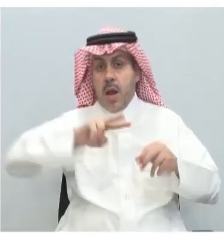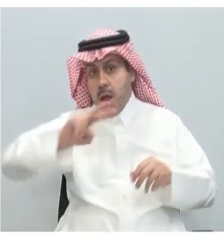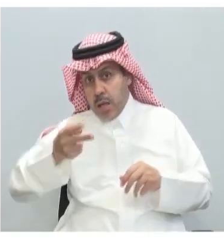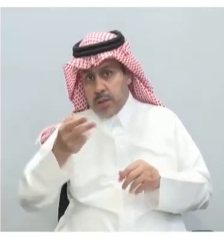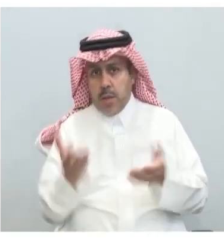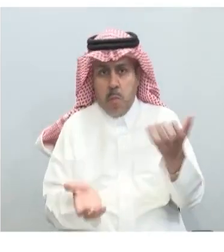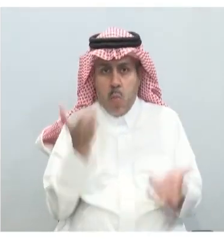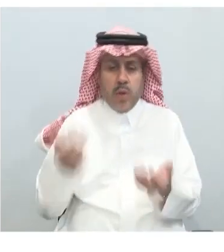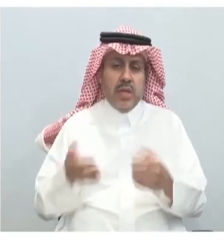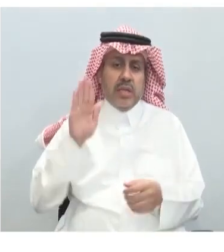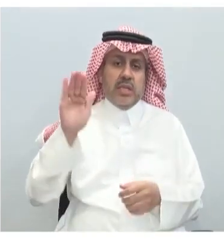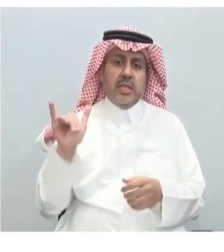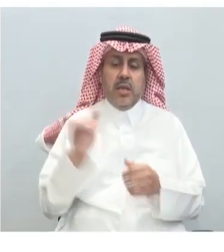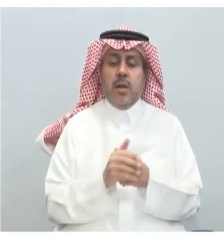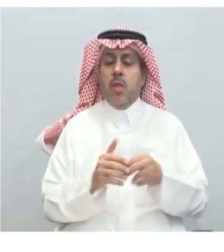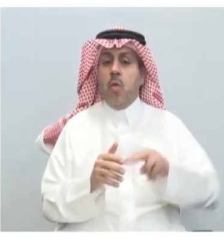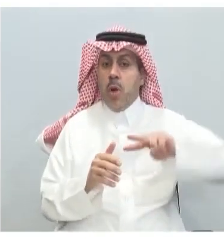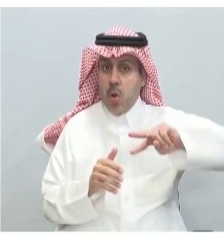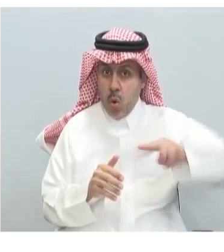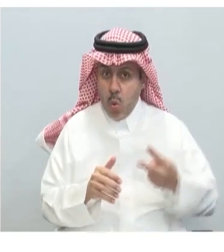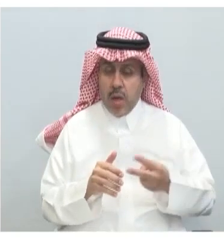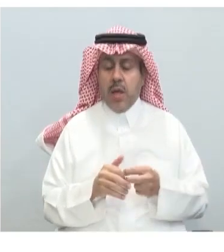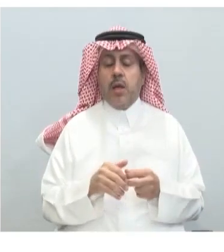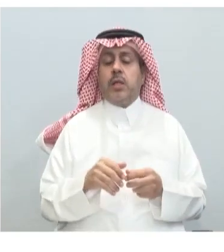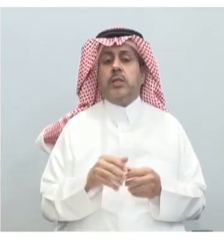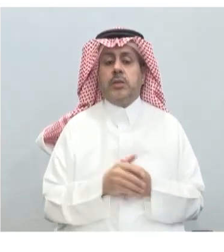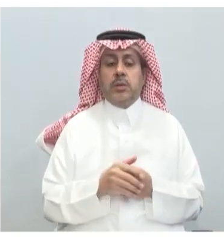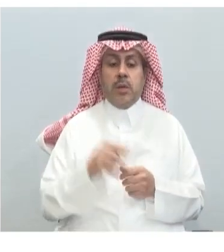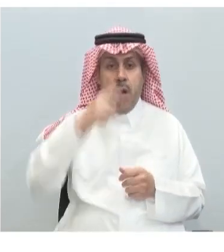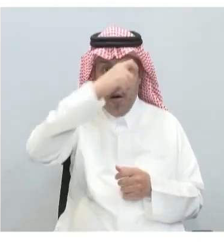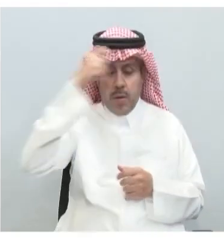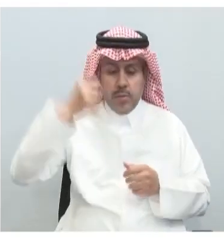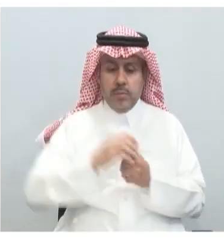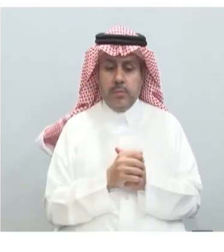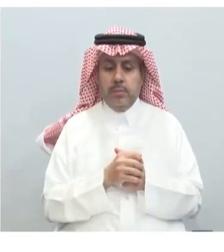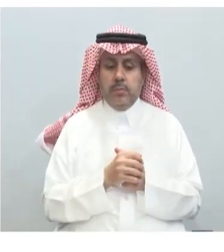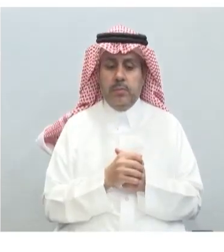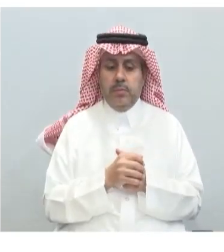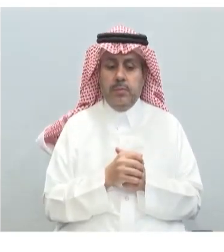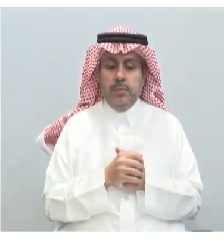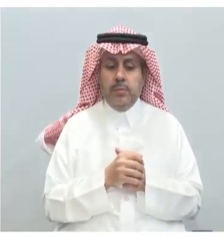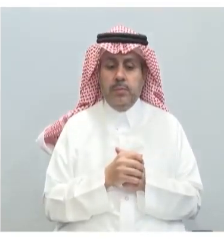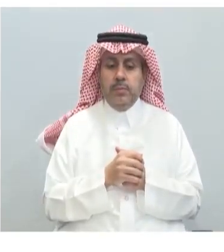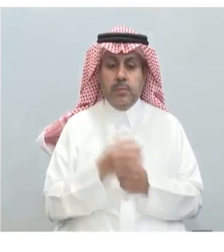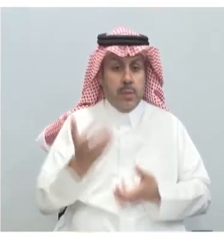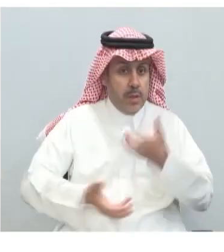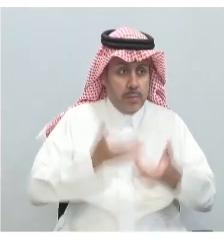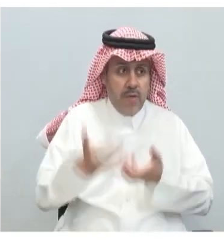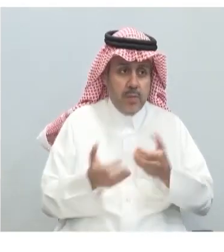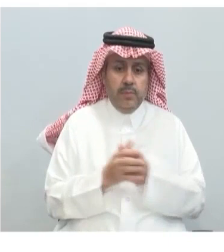المعادله سي ثم سنغير اشارتها الحراره له اذا قمنا الان بالعكس وضعناه في من ضمن المتفاعلات